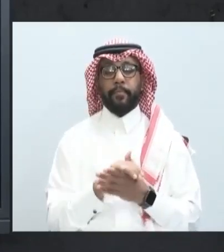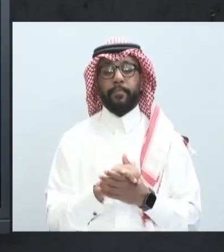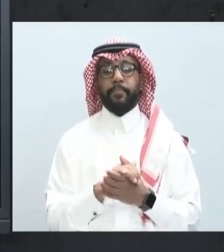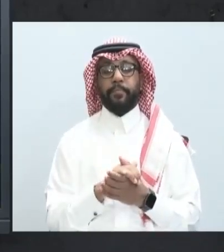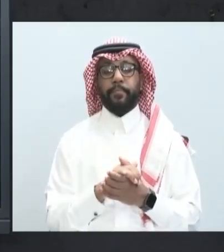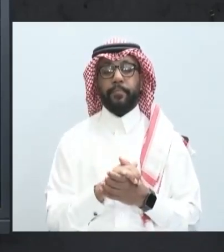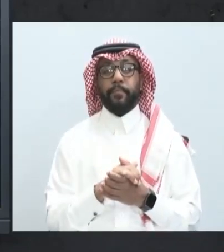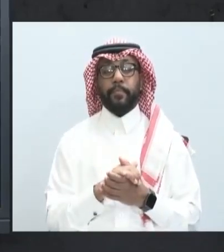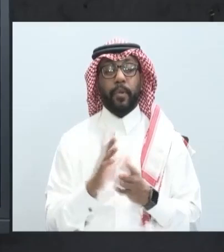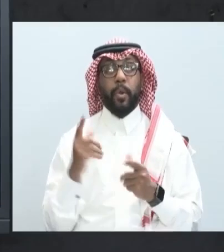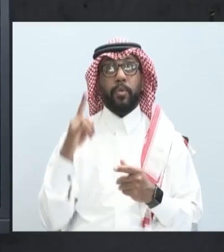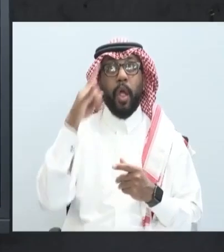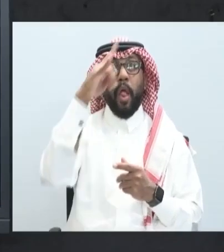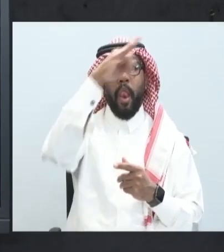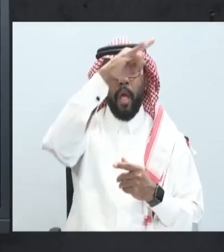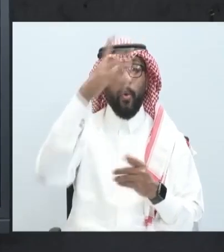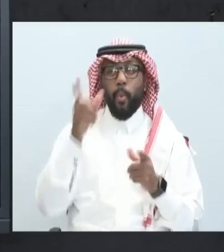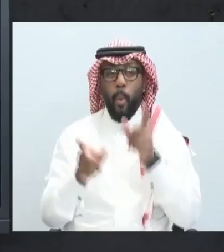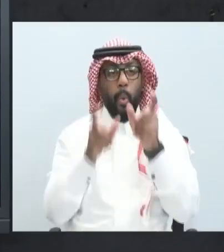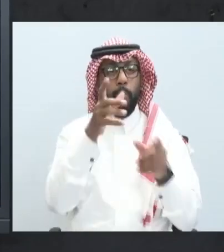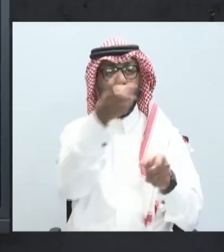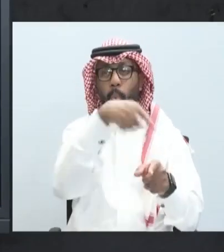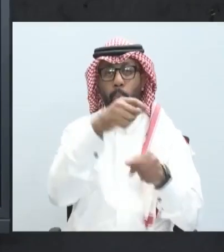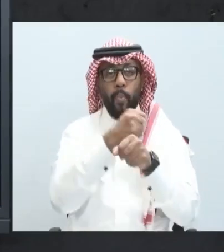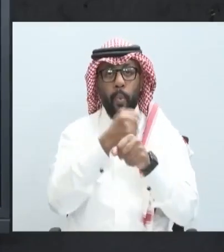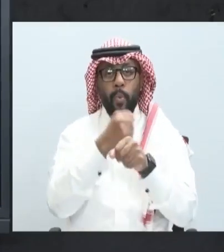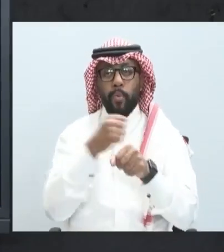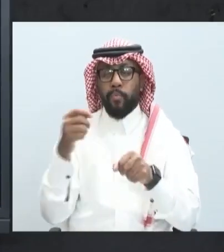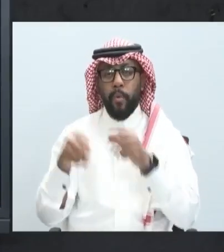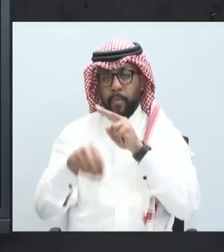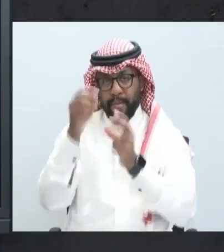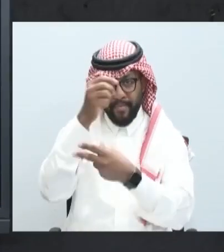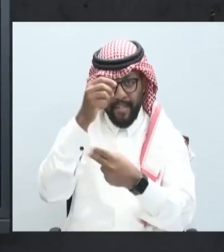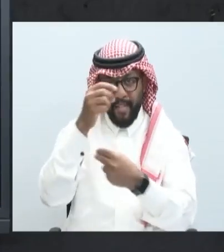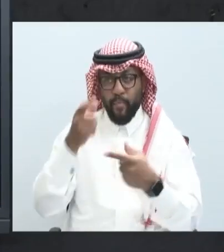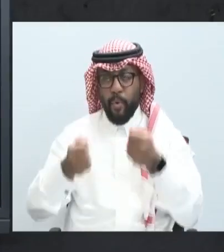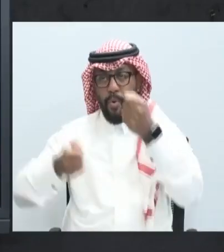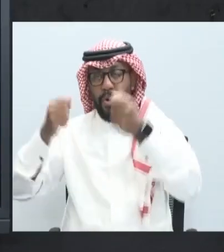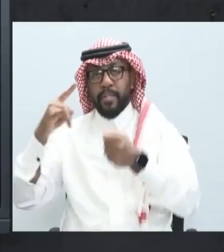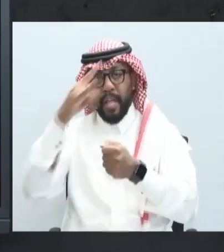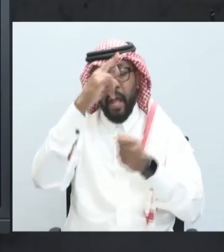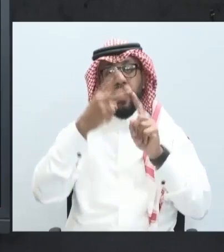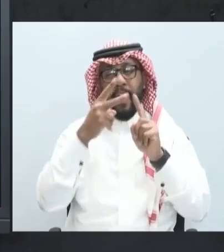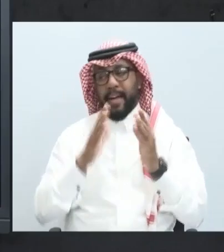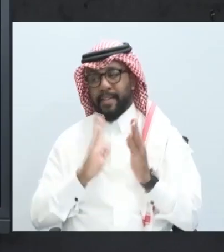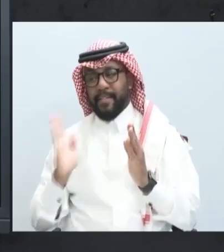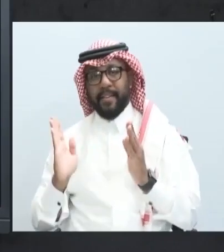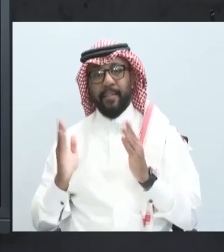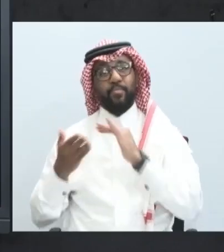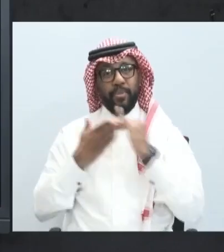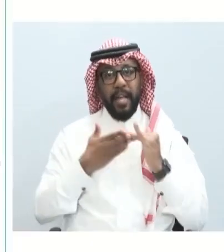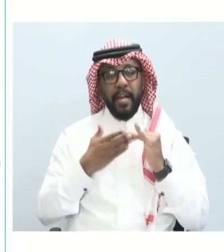طاقه يتالف من قائد الطائره والقائد المساعد والمهندس الجوي ولدي ناس اسماء سعود